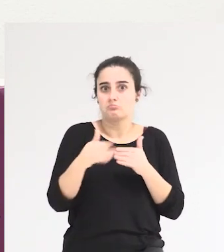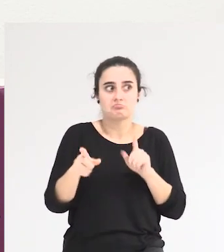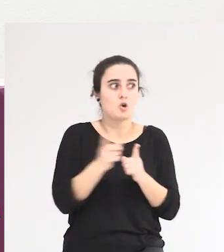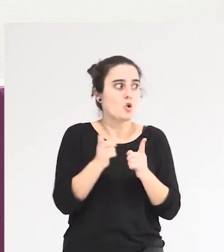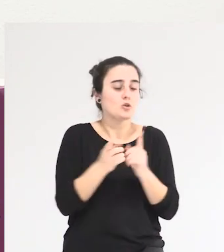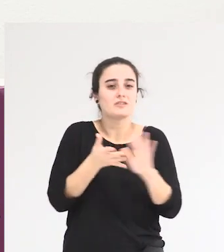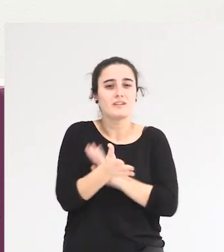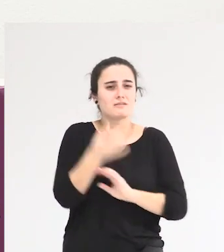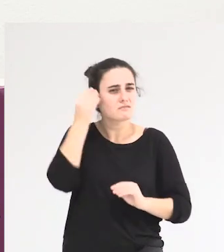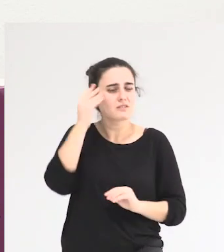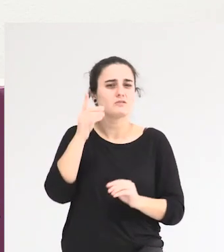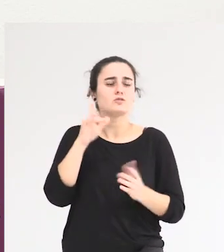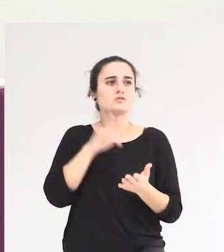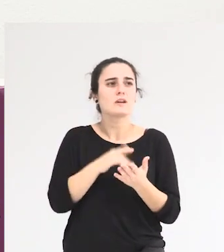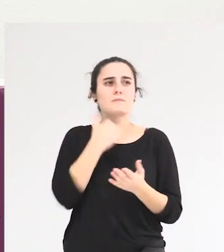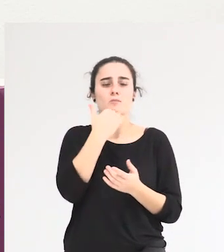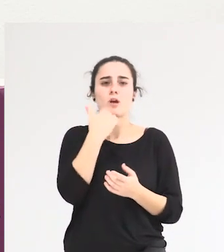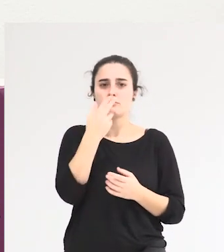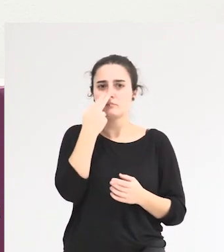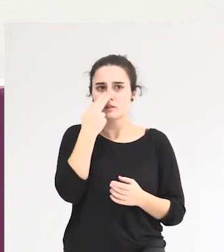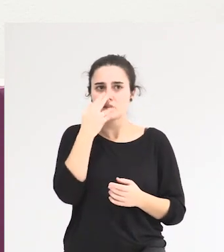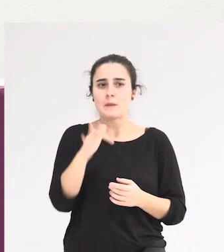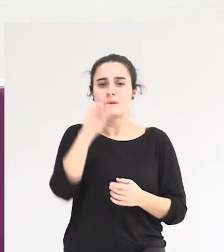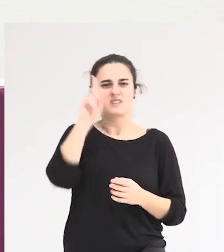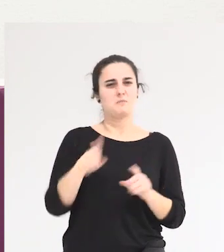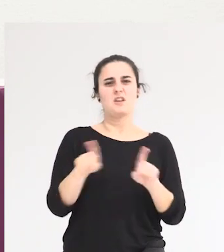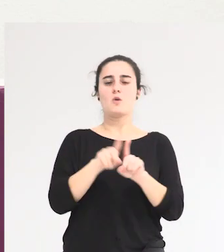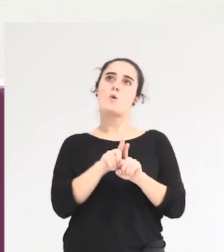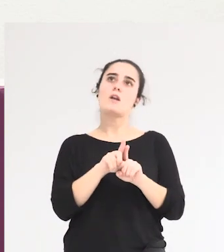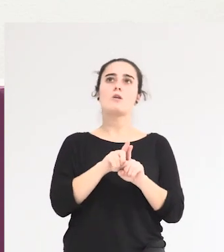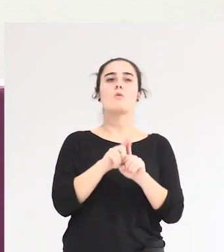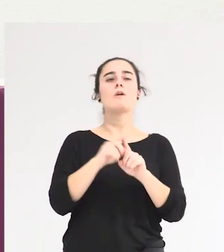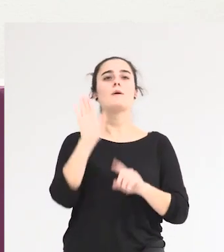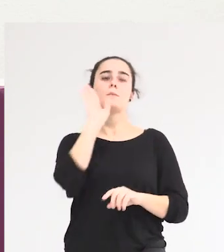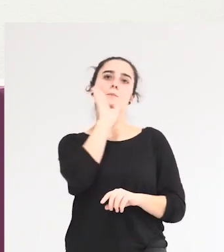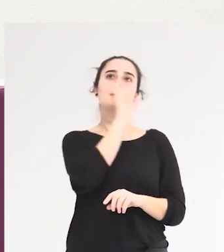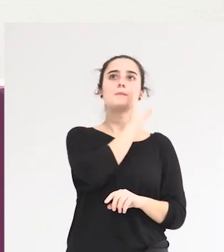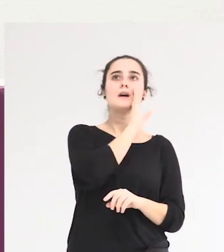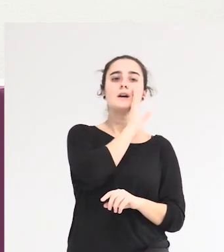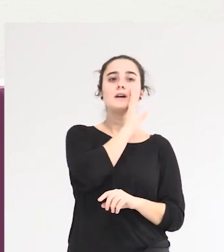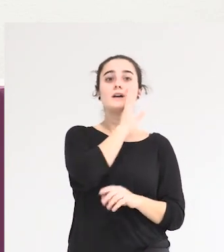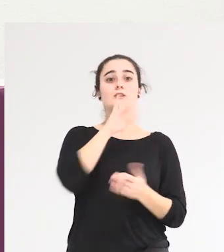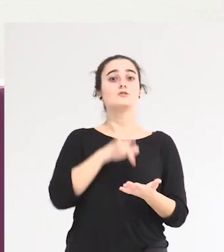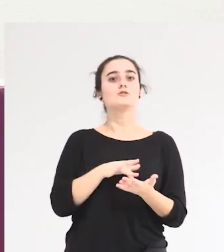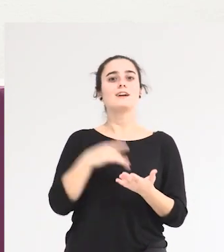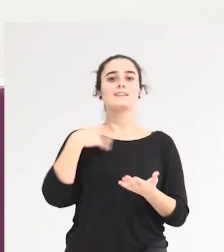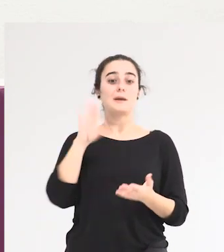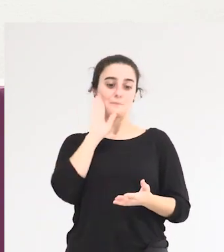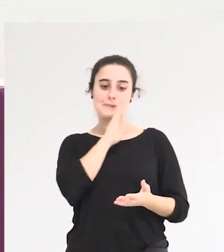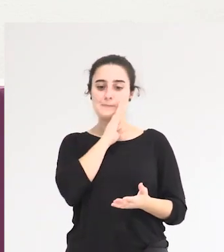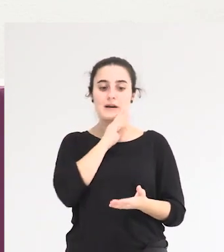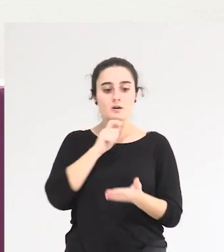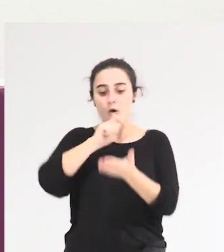kasu interesgarria dela eta klitxe horretatik alde egiten duena, ez? Emakume ama bihurtzen denean ja ezin duela idatzi, bueno, ba,